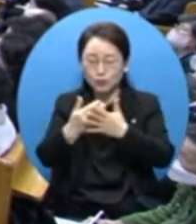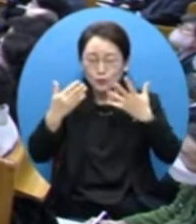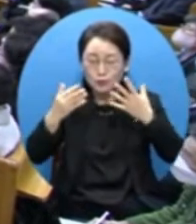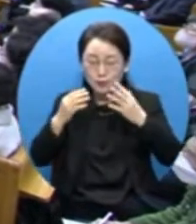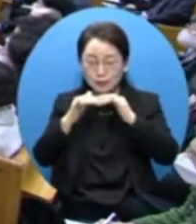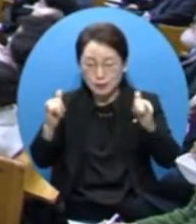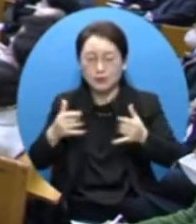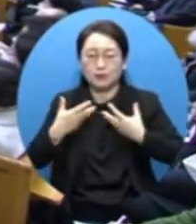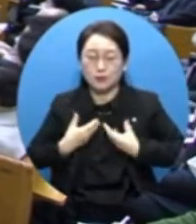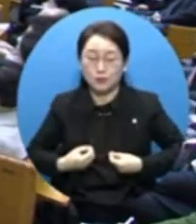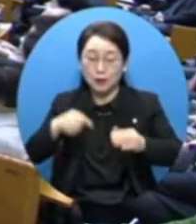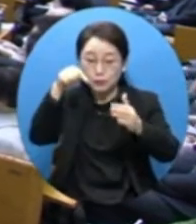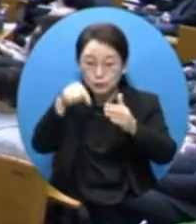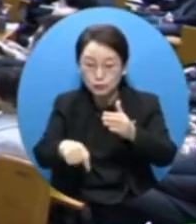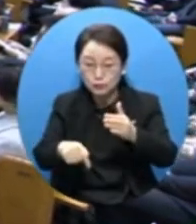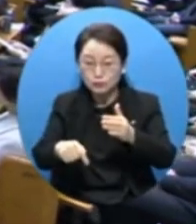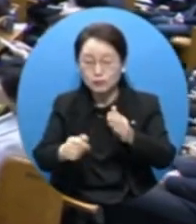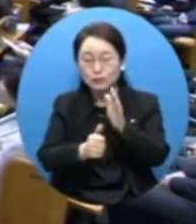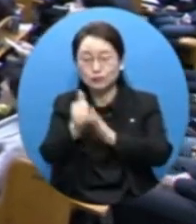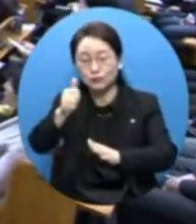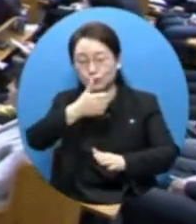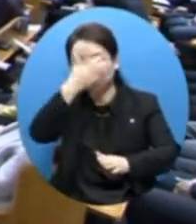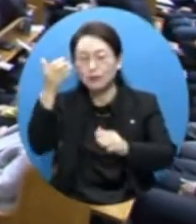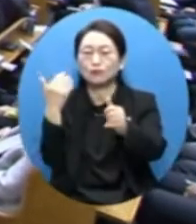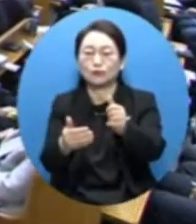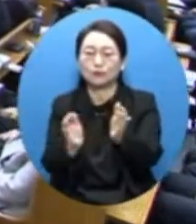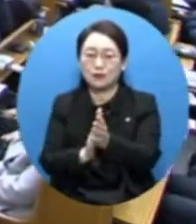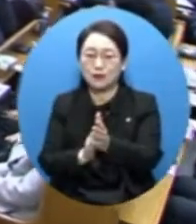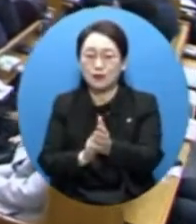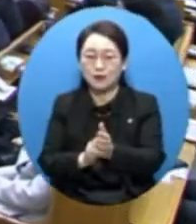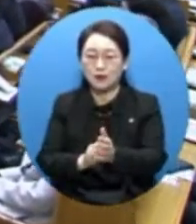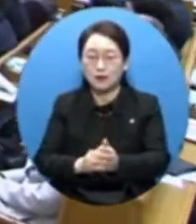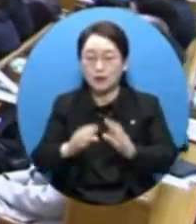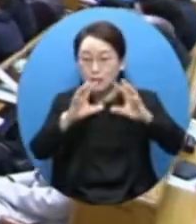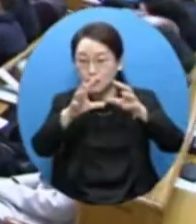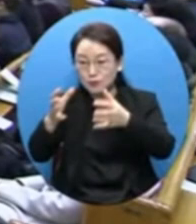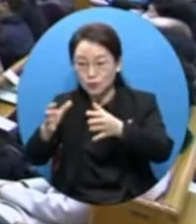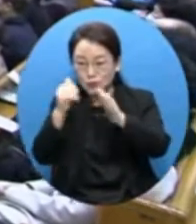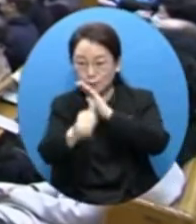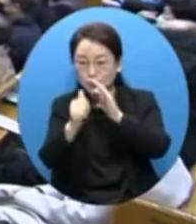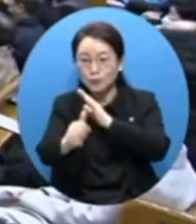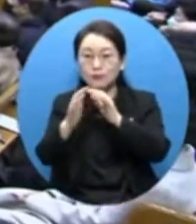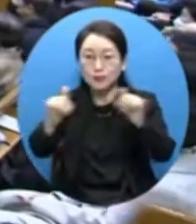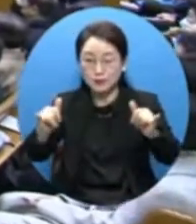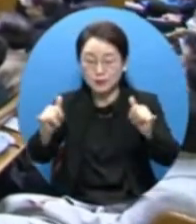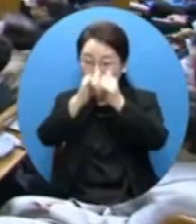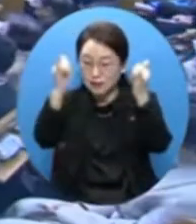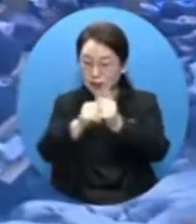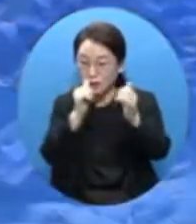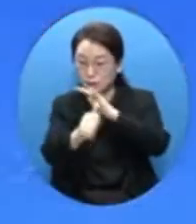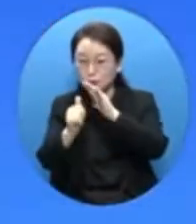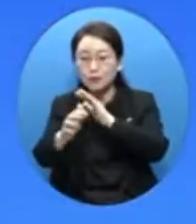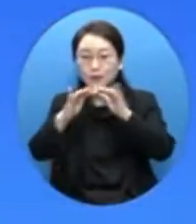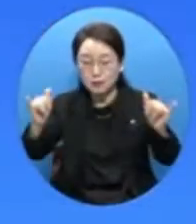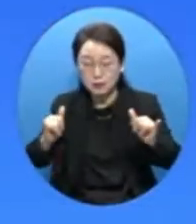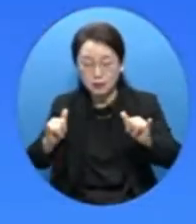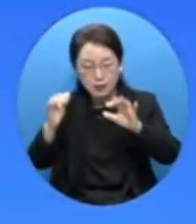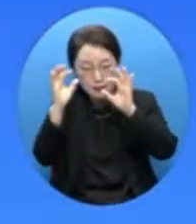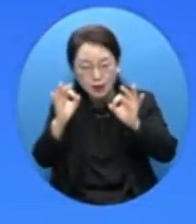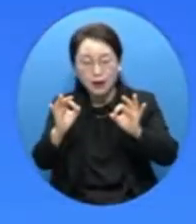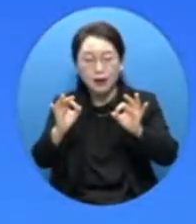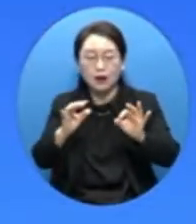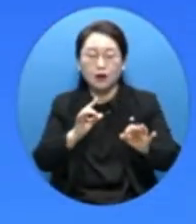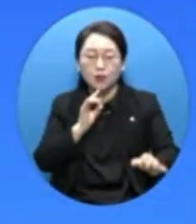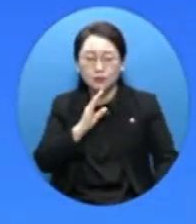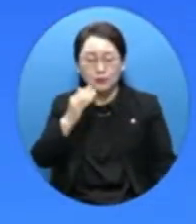가져다 주었습니다. 당시 민족운동과 사회 각 계층의 지도자들이 오직 기독교만이 우리 한국을 살 수 있는